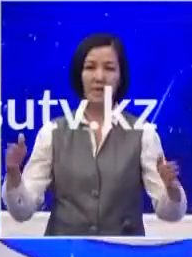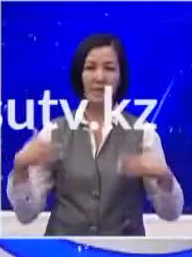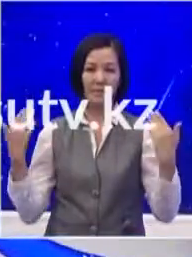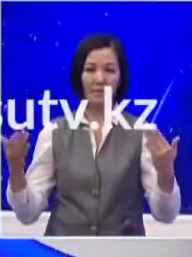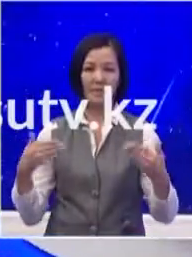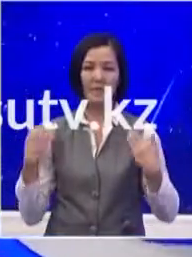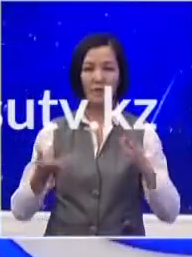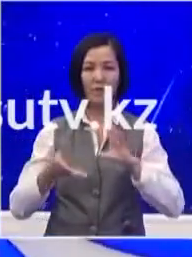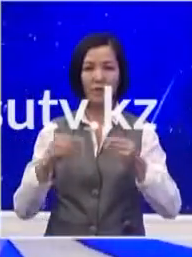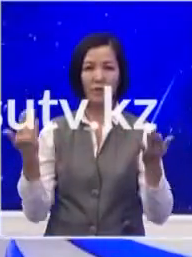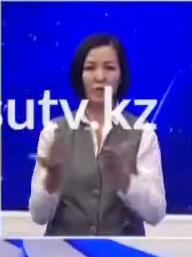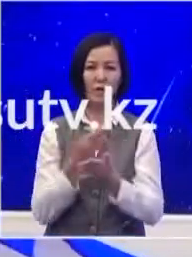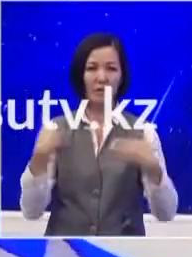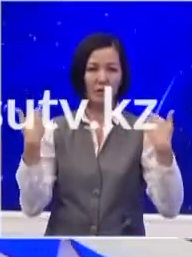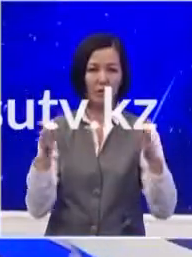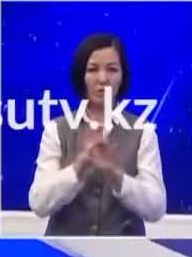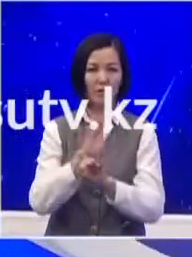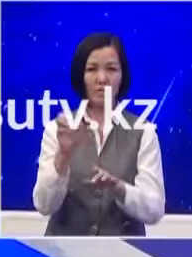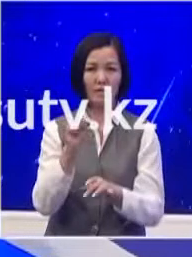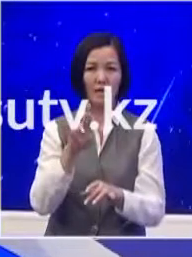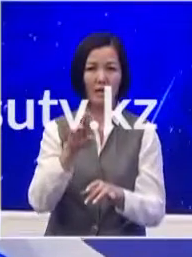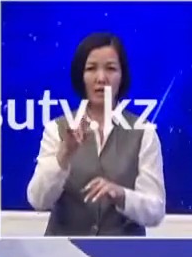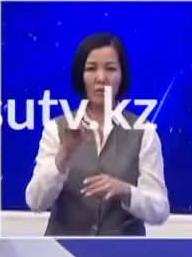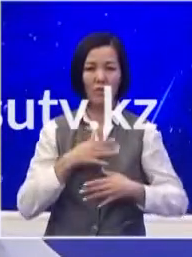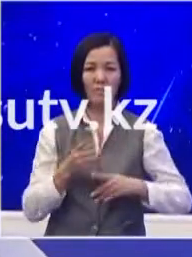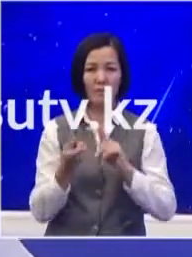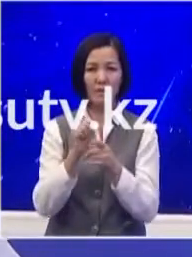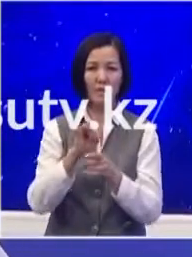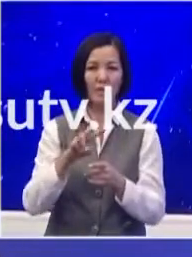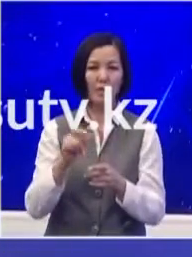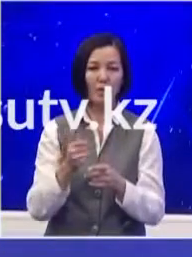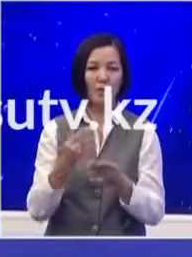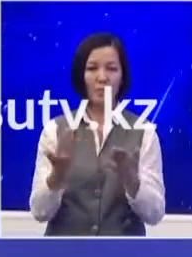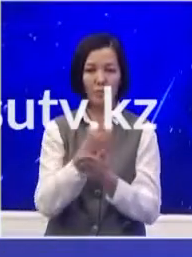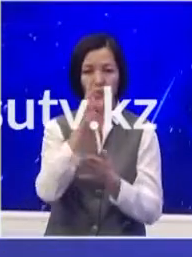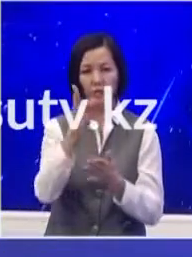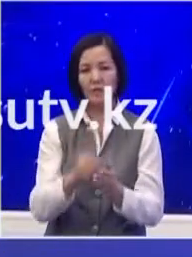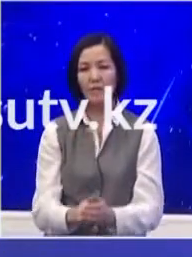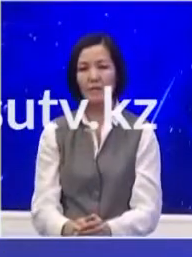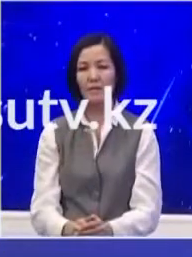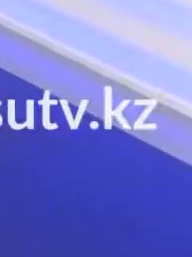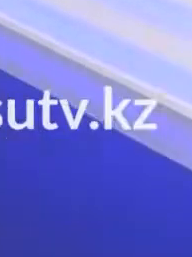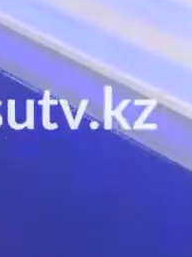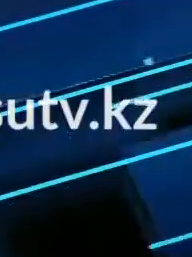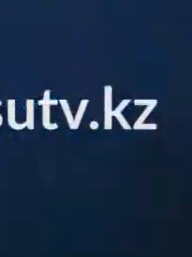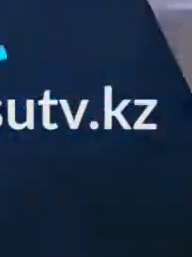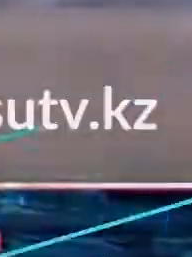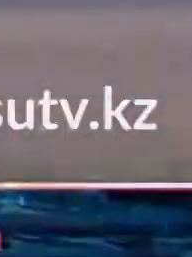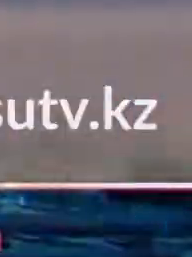армысыздар, жетсу арнасында қорытынды жаңалықтар студияда Аялым Сансызбаева, сурда дұрмада Айгүл Жұмашқызы. Бүгін көретіндеріңіз.